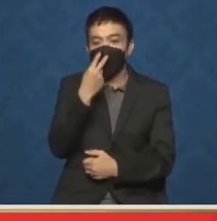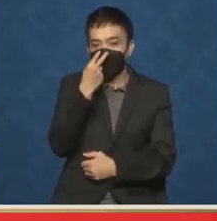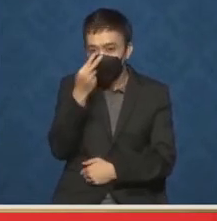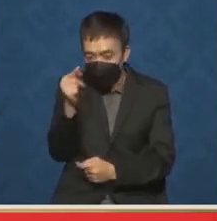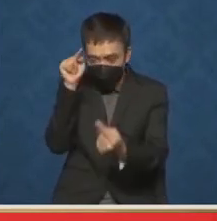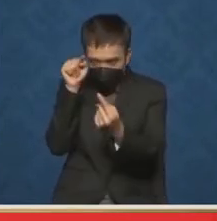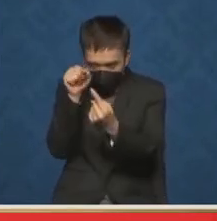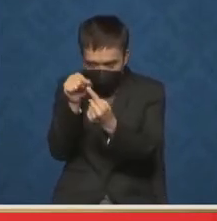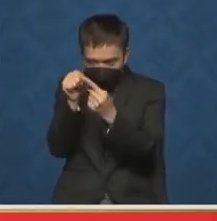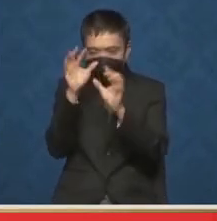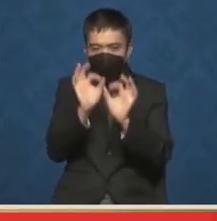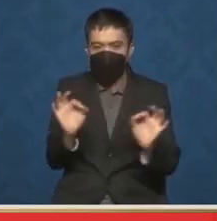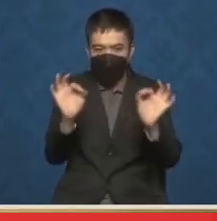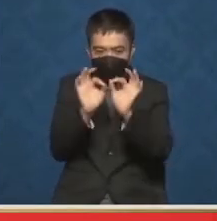ำเป็น